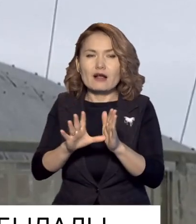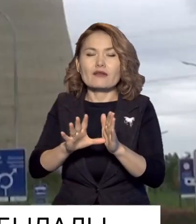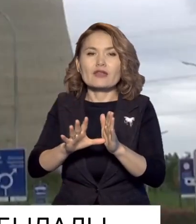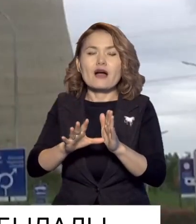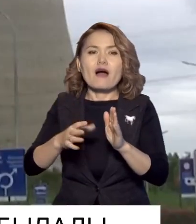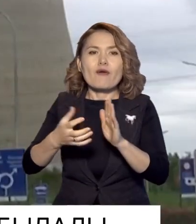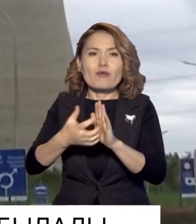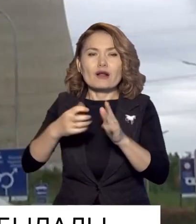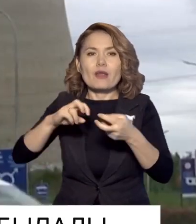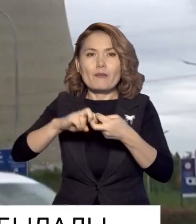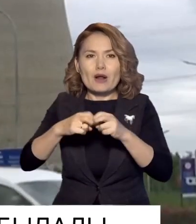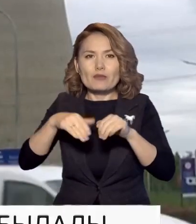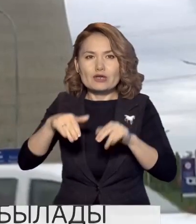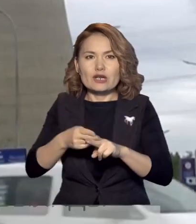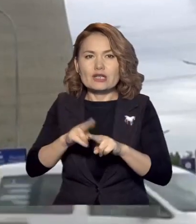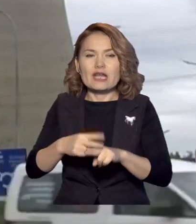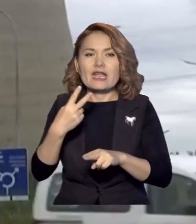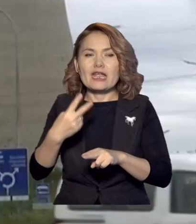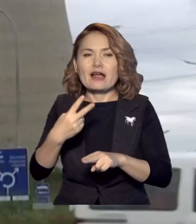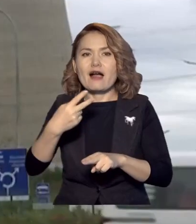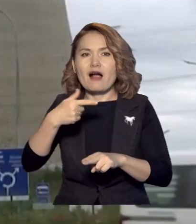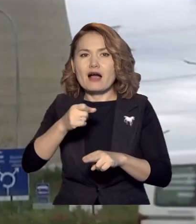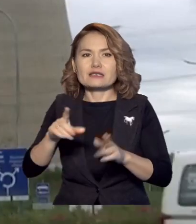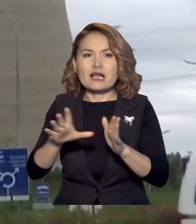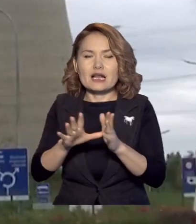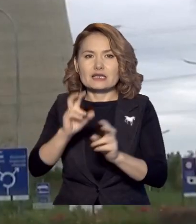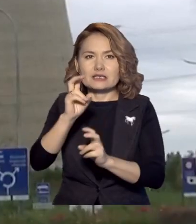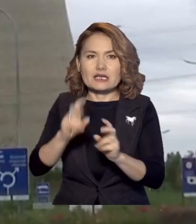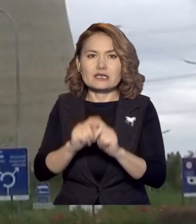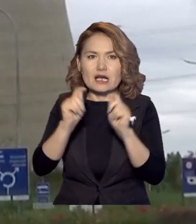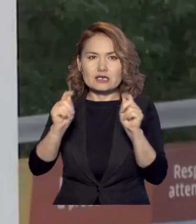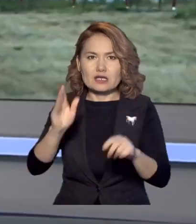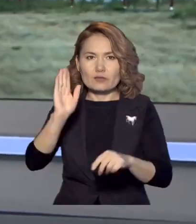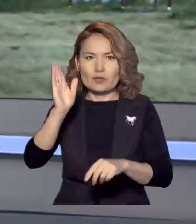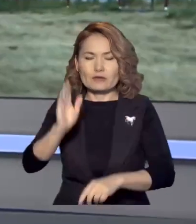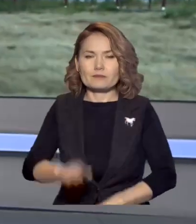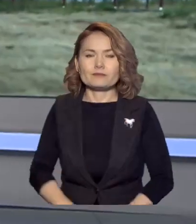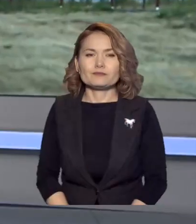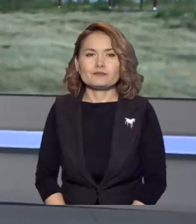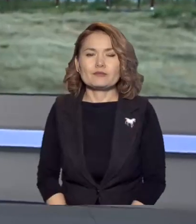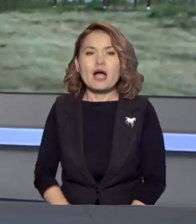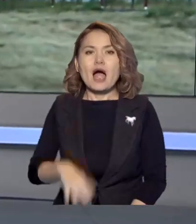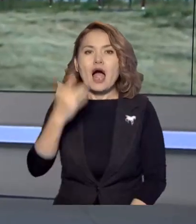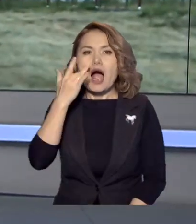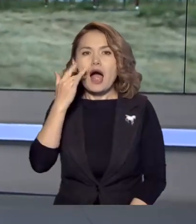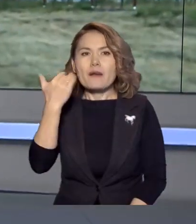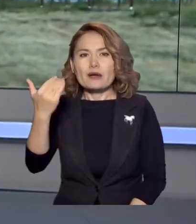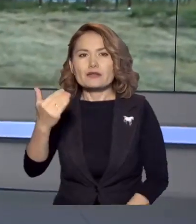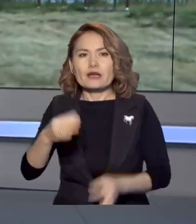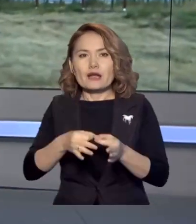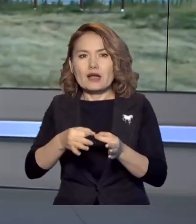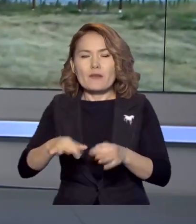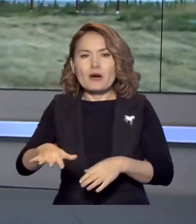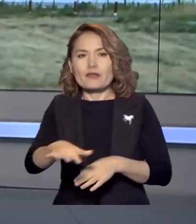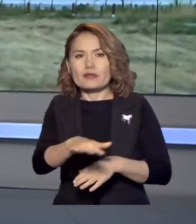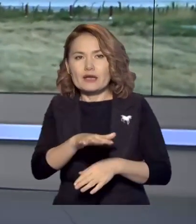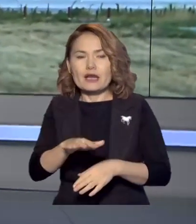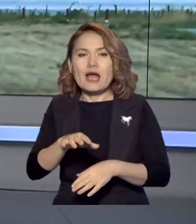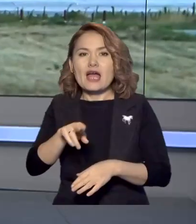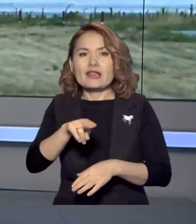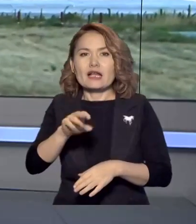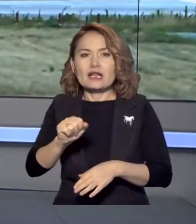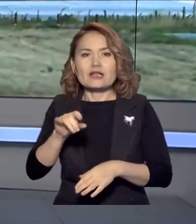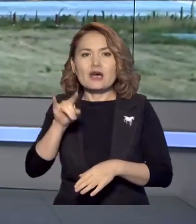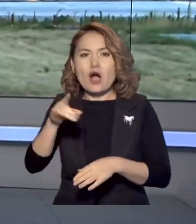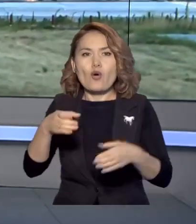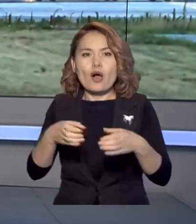елде екі газ электр станциясы салынуы мүмкін. Американың United Airlines және Delta